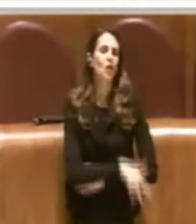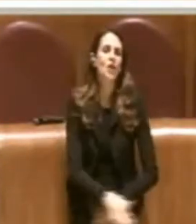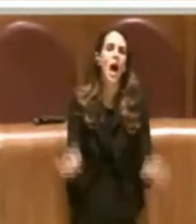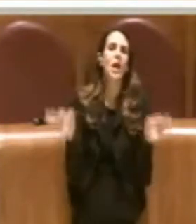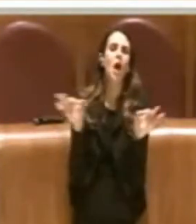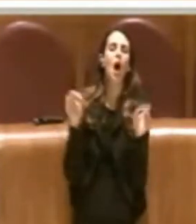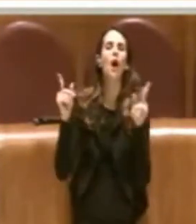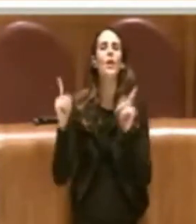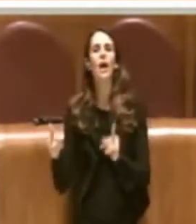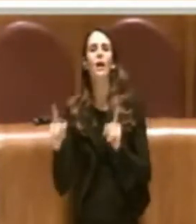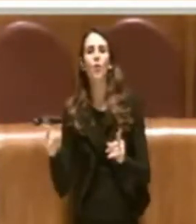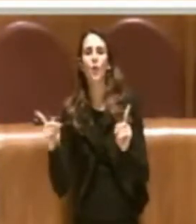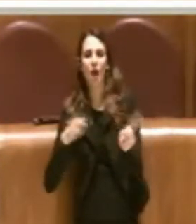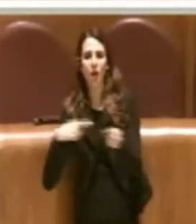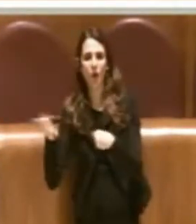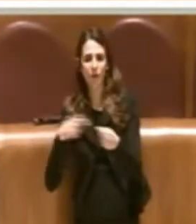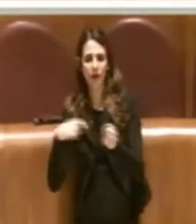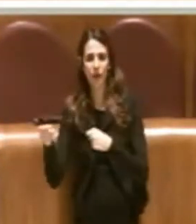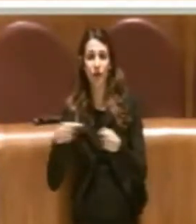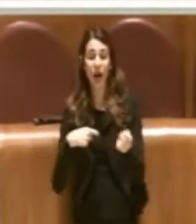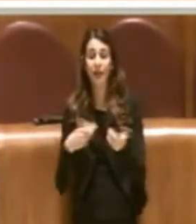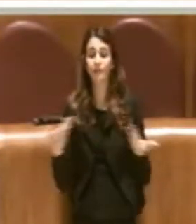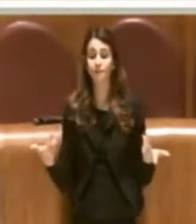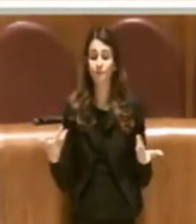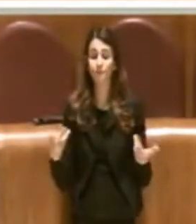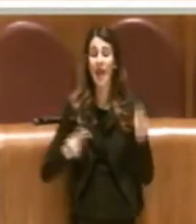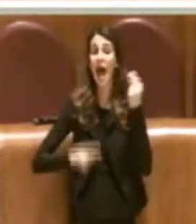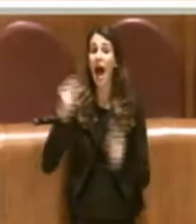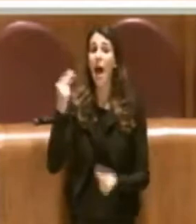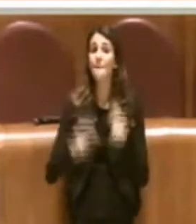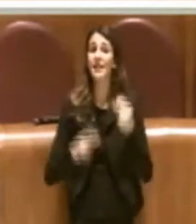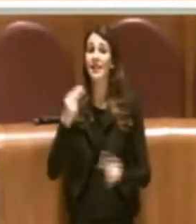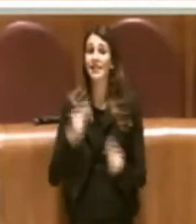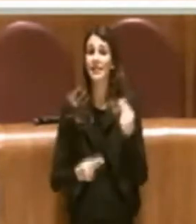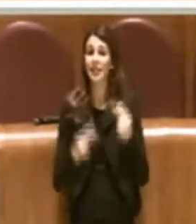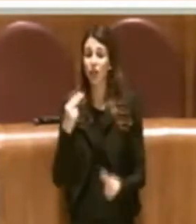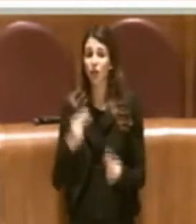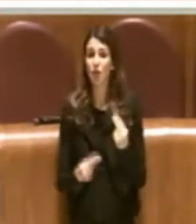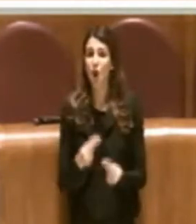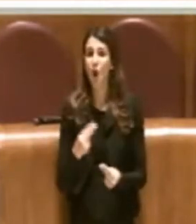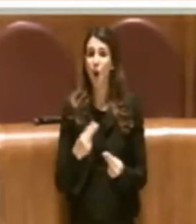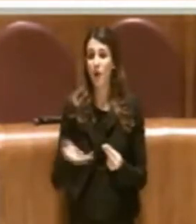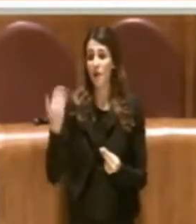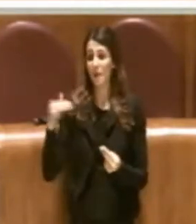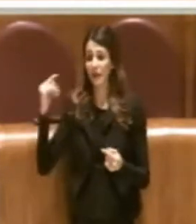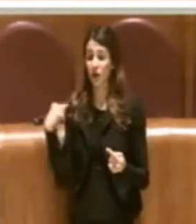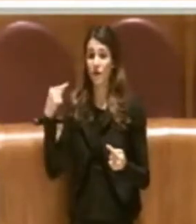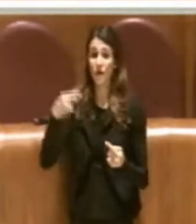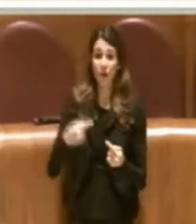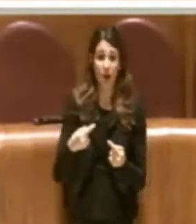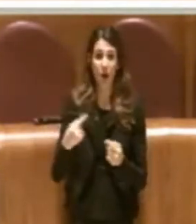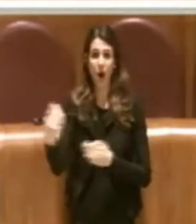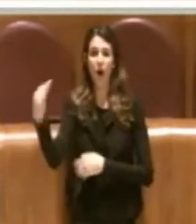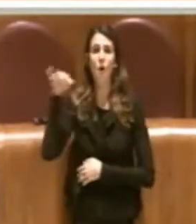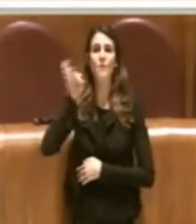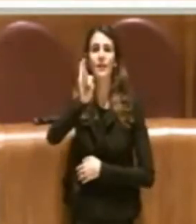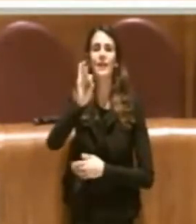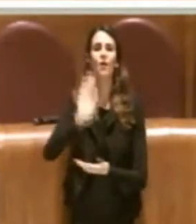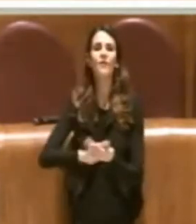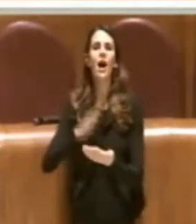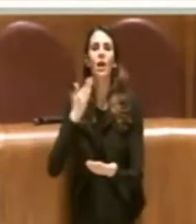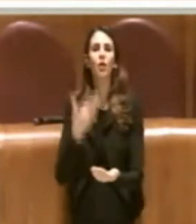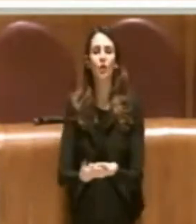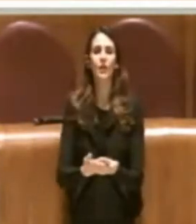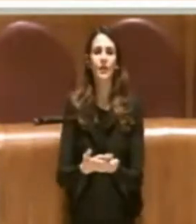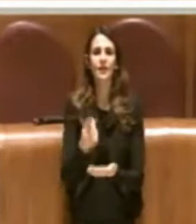appunto l'obiettivo che si è data questa amministrazione fin dal primo momento è stato quello di valorizzare il